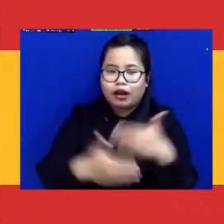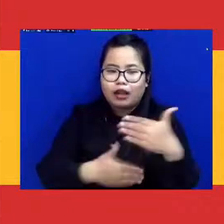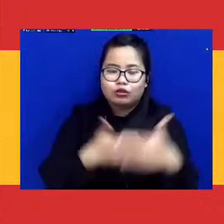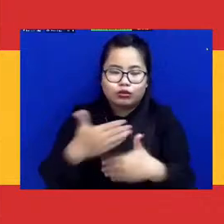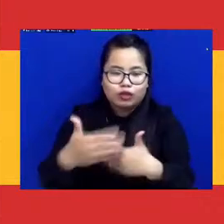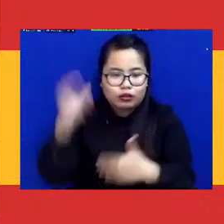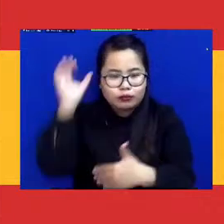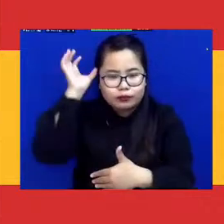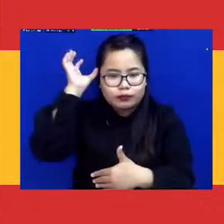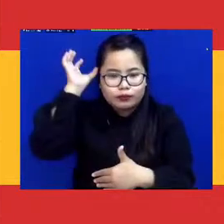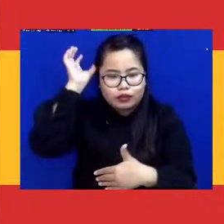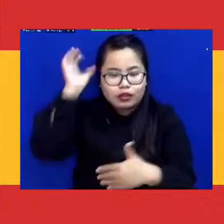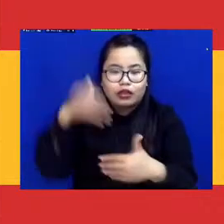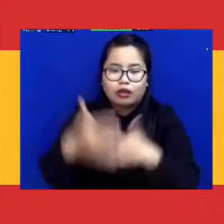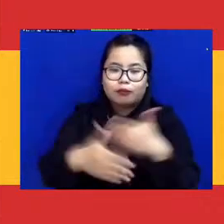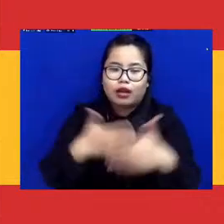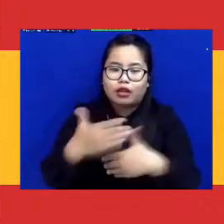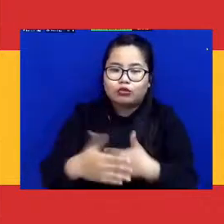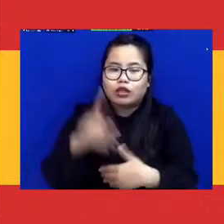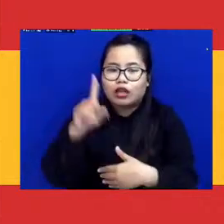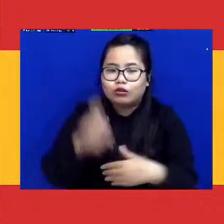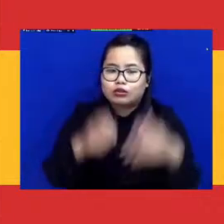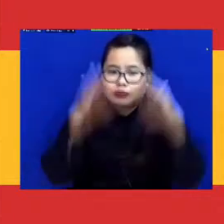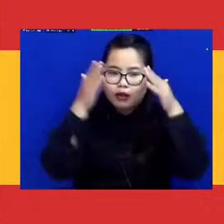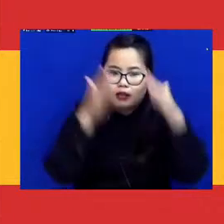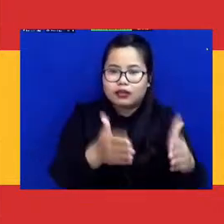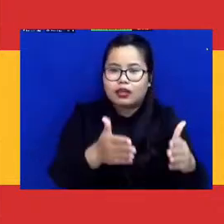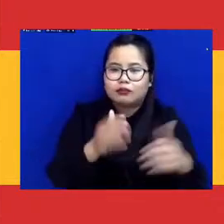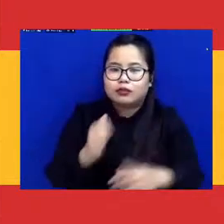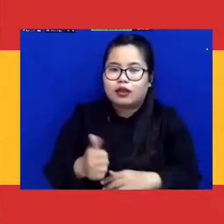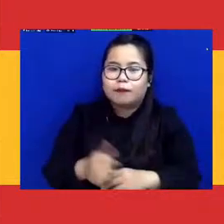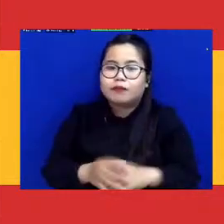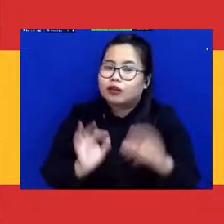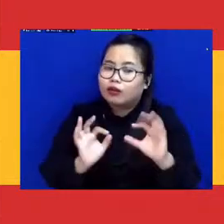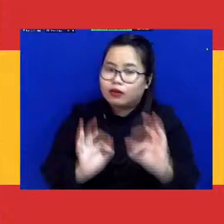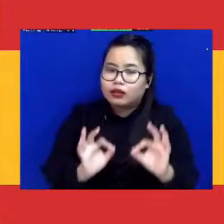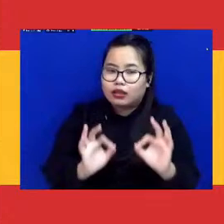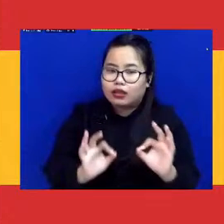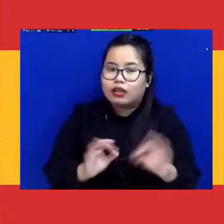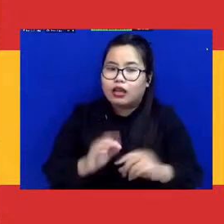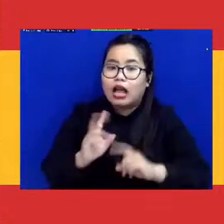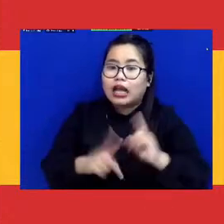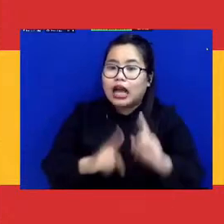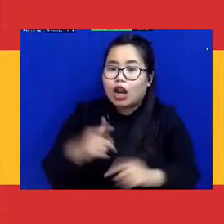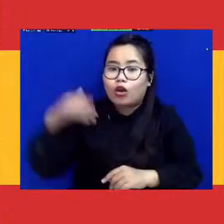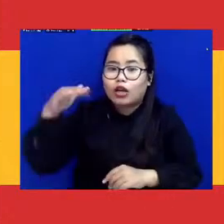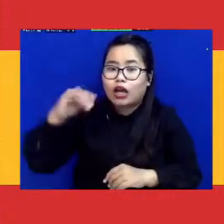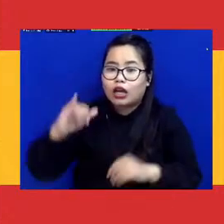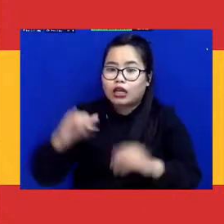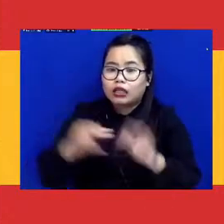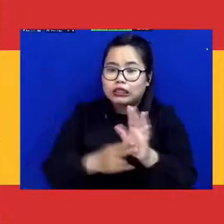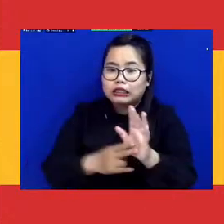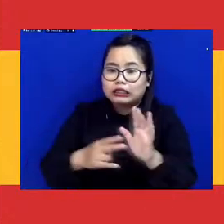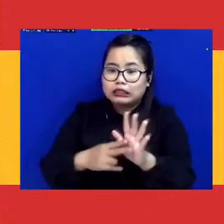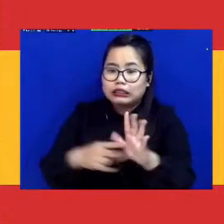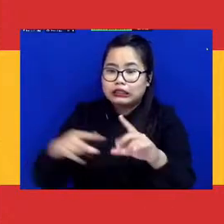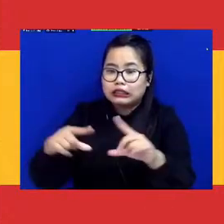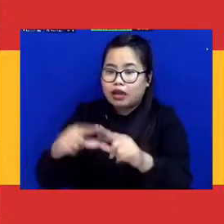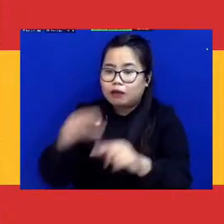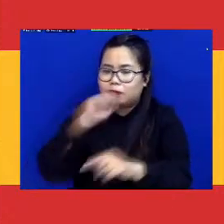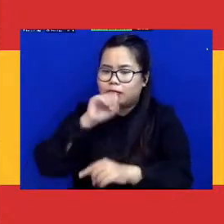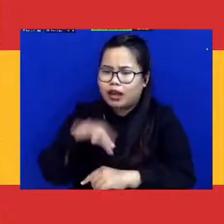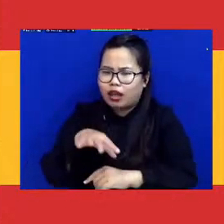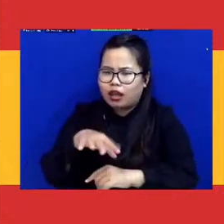keberlanjutan itu juga perlu diperhatikan. Nah, kalau tadi Taina mengatakan bahwa